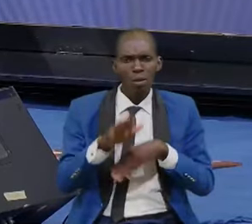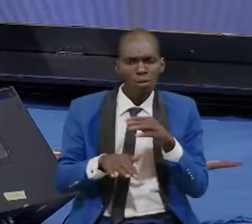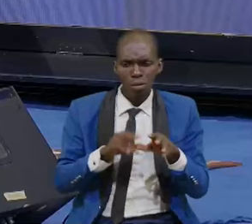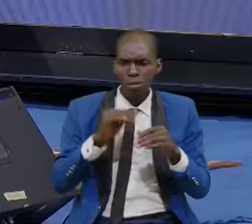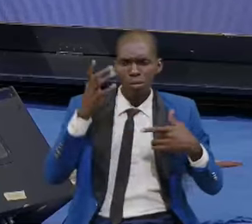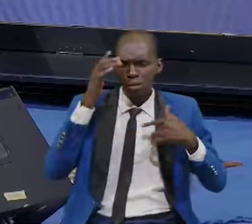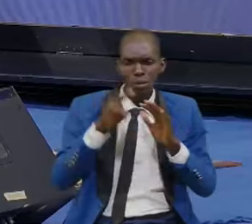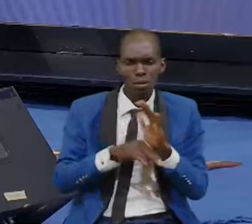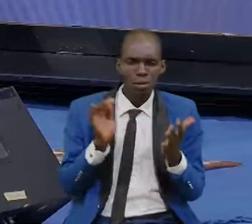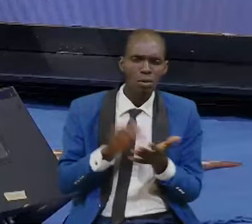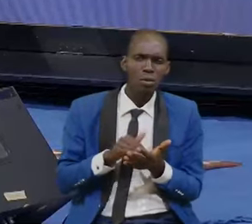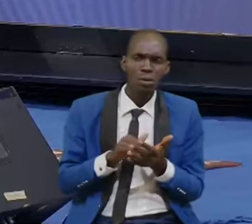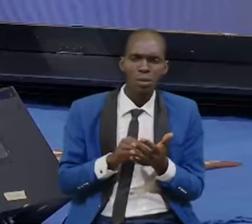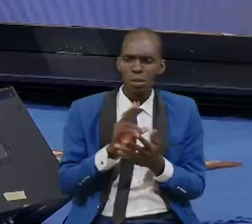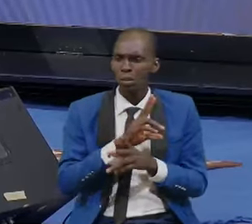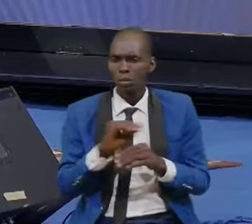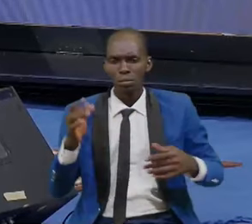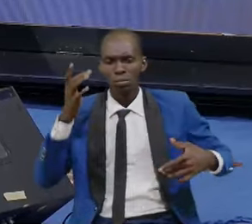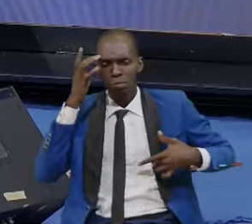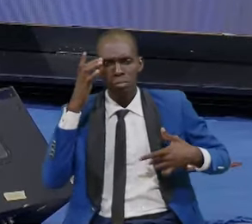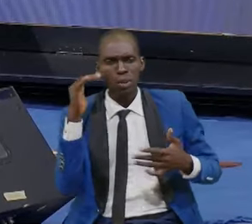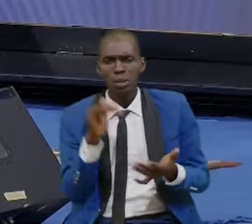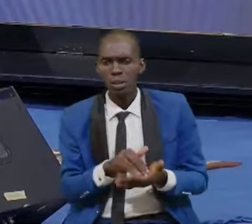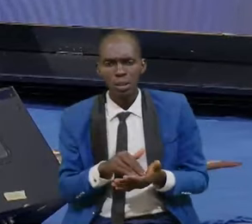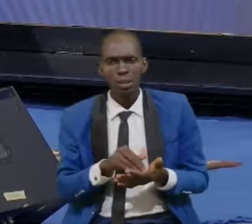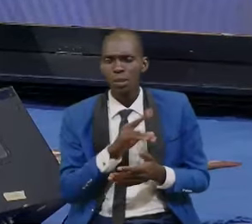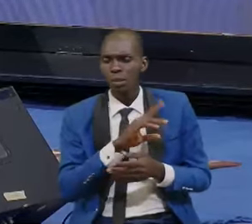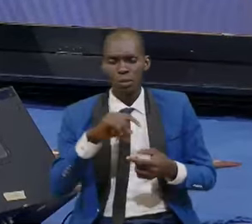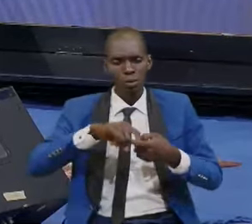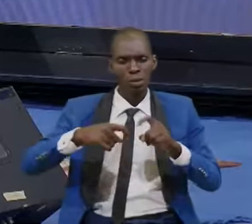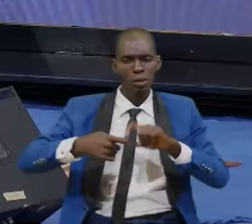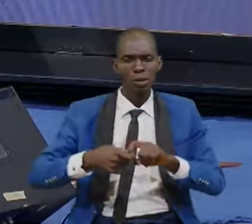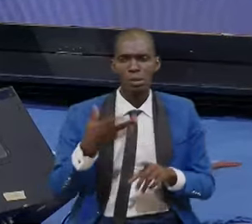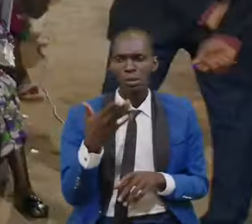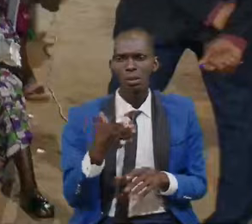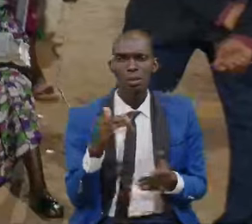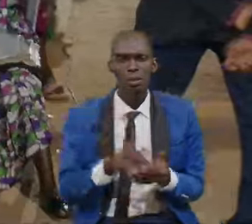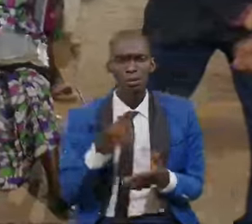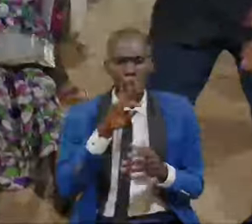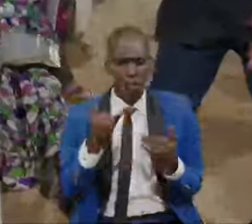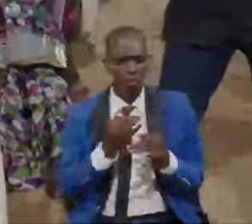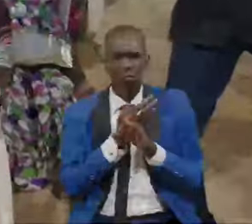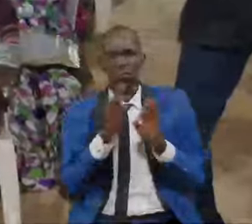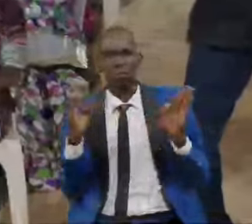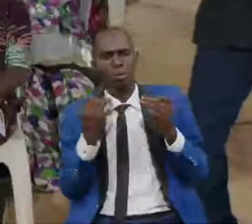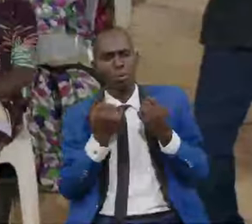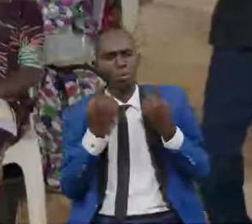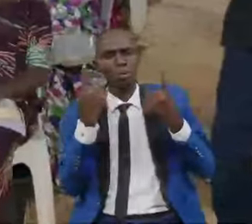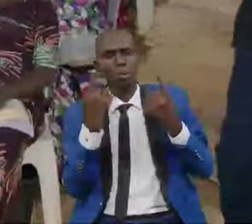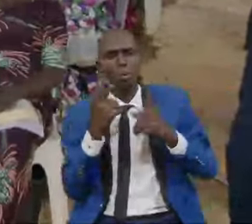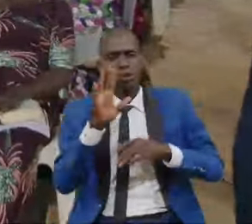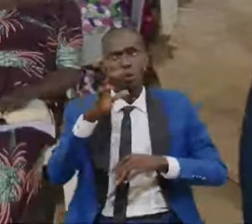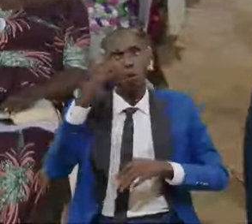maladies, plus de plaies, plus de chaînes, libre, ton